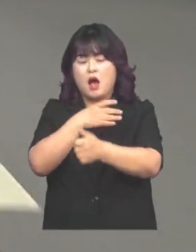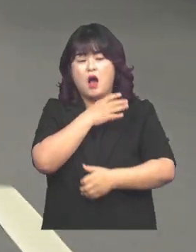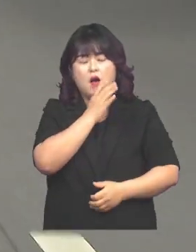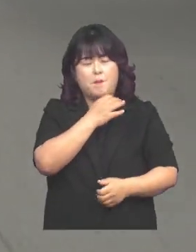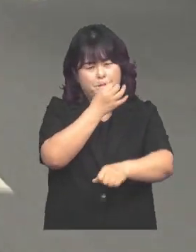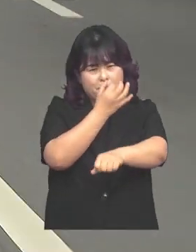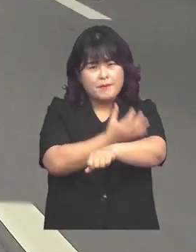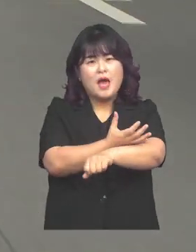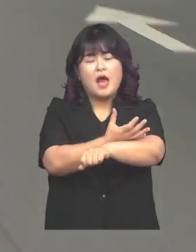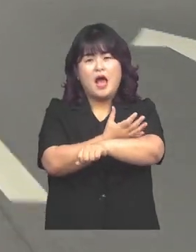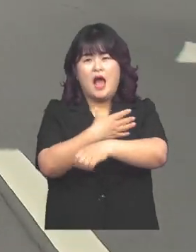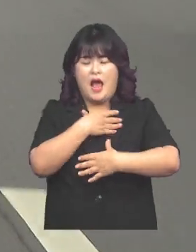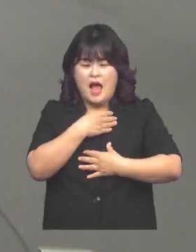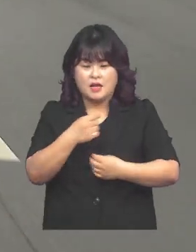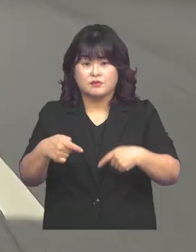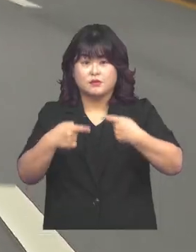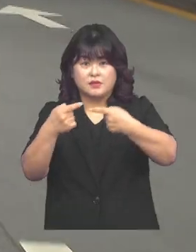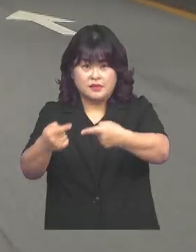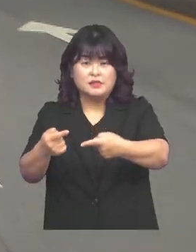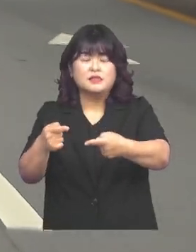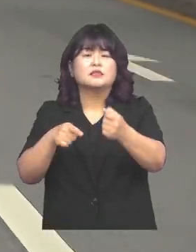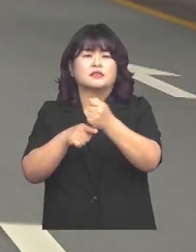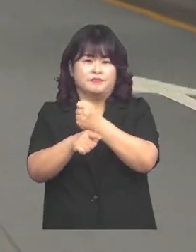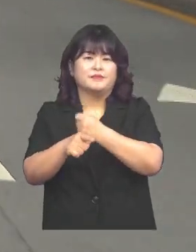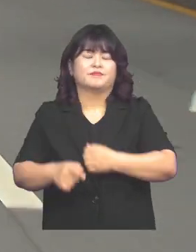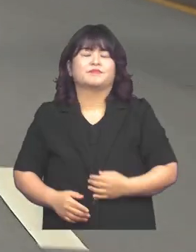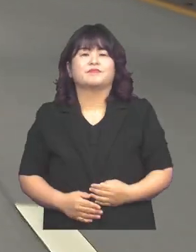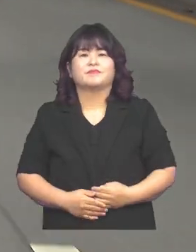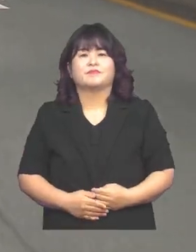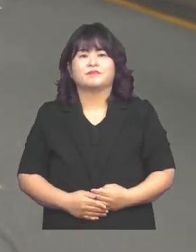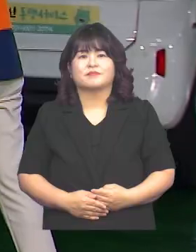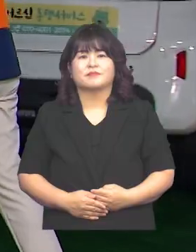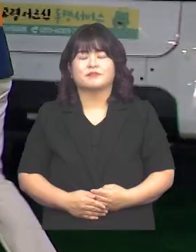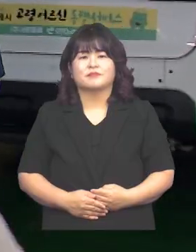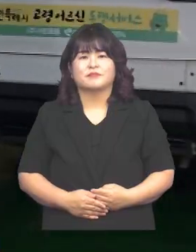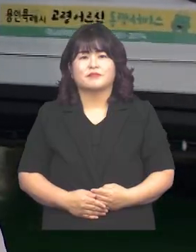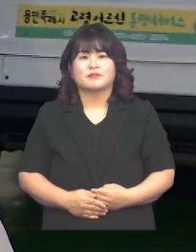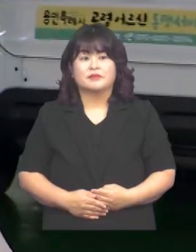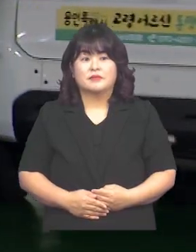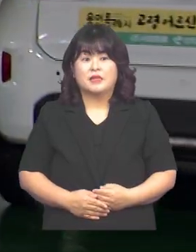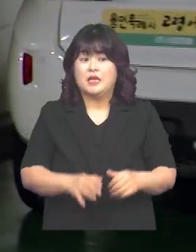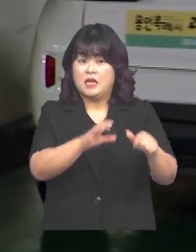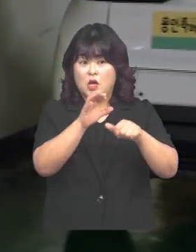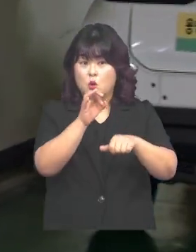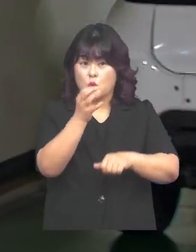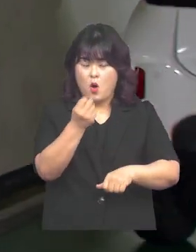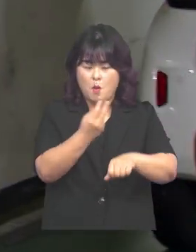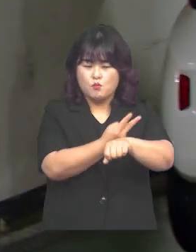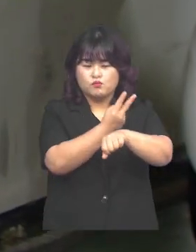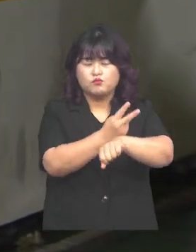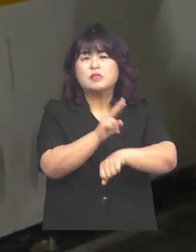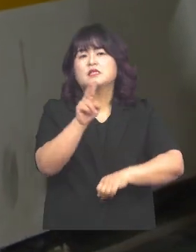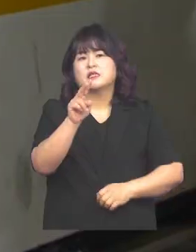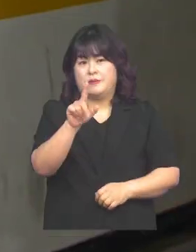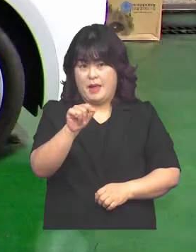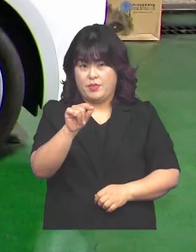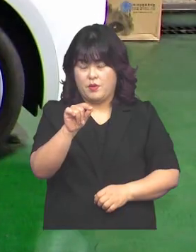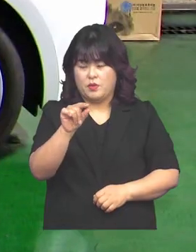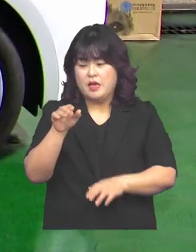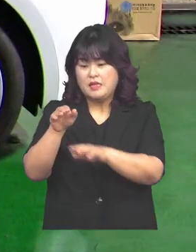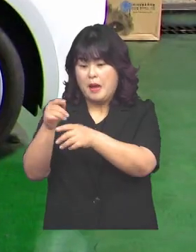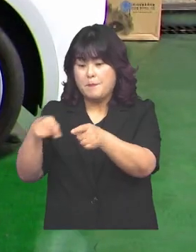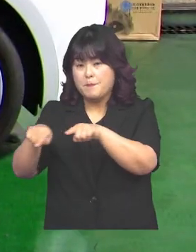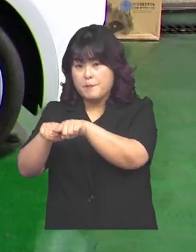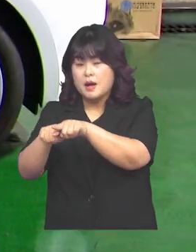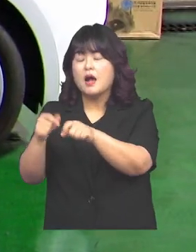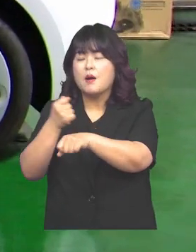어르신들이 편리하고 안전하게 이용할 수 있다는 점이 특징입니다. 이용 요금은 기본 2시간에 1만 원이며